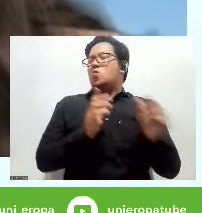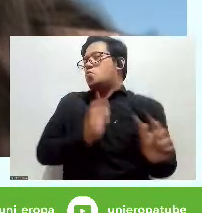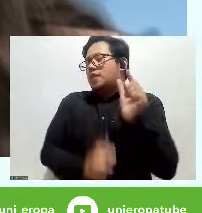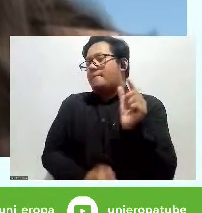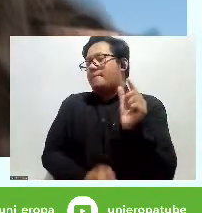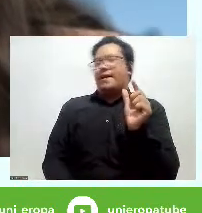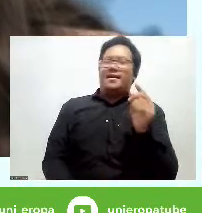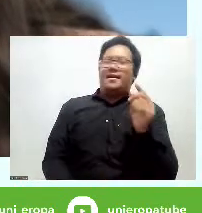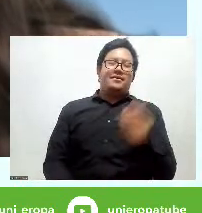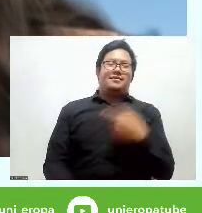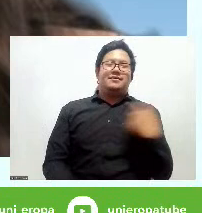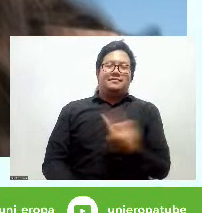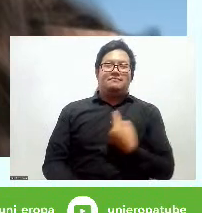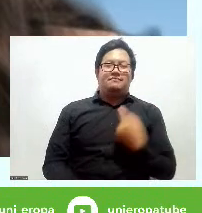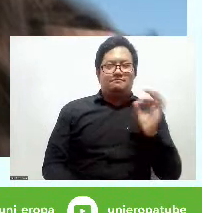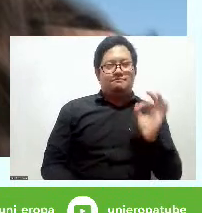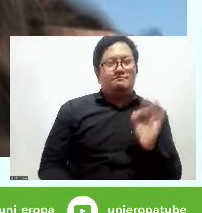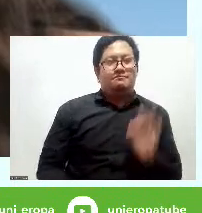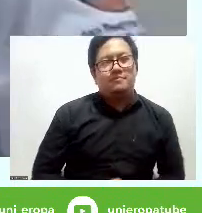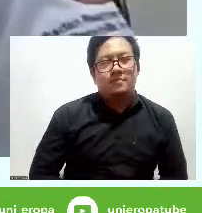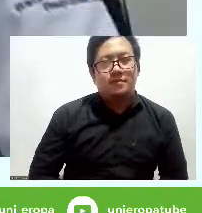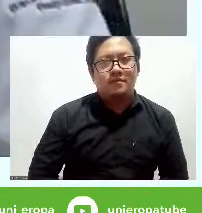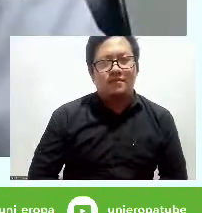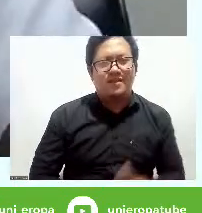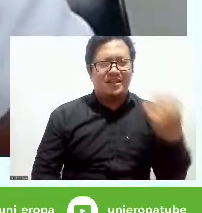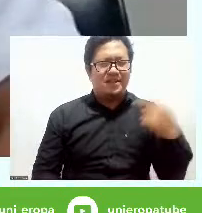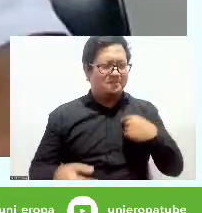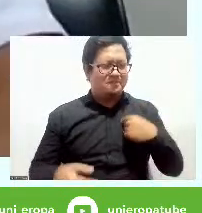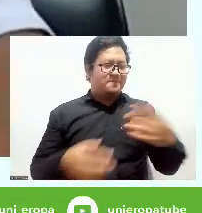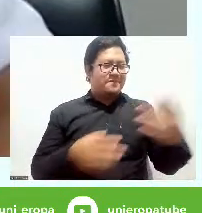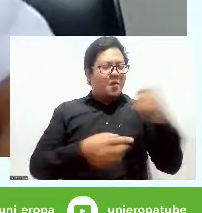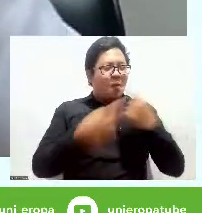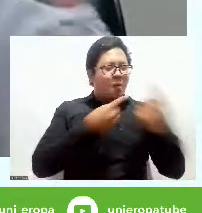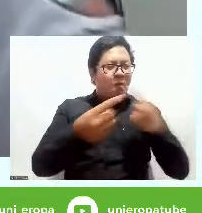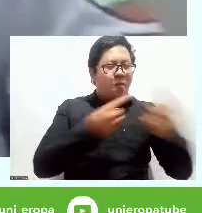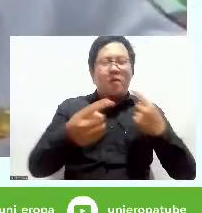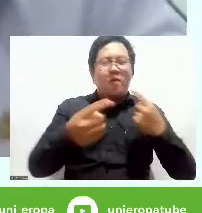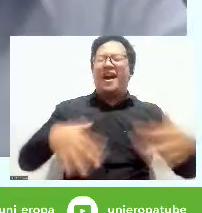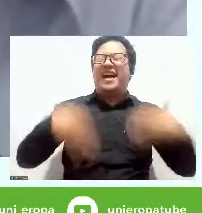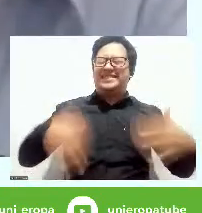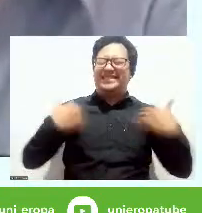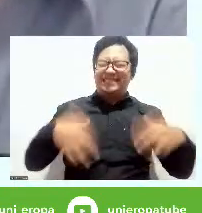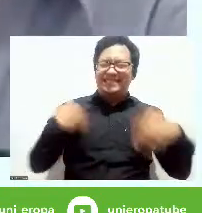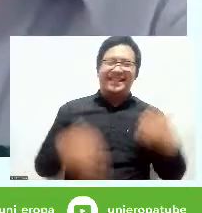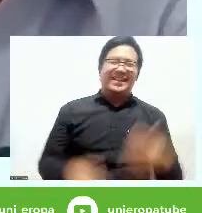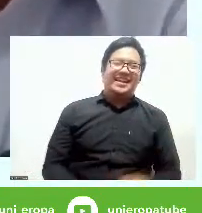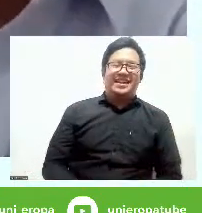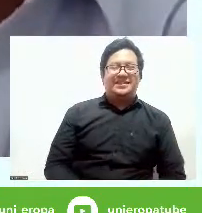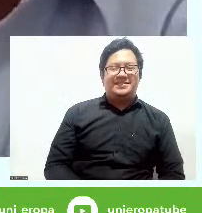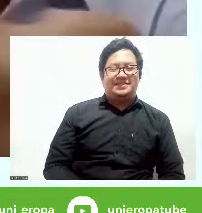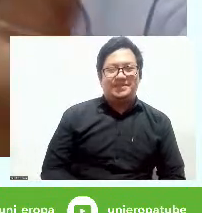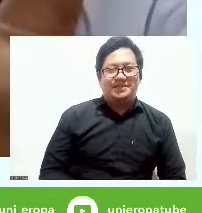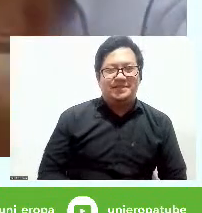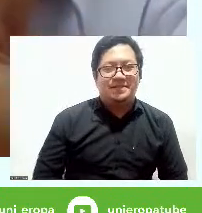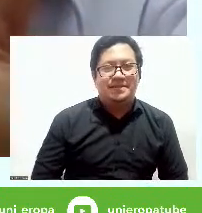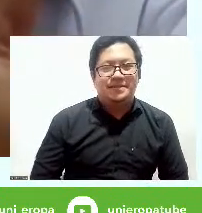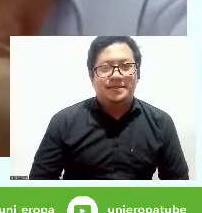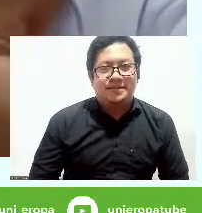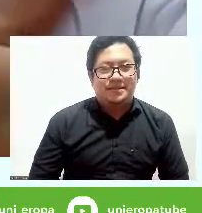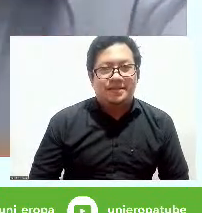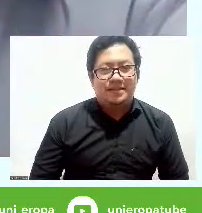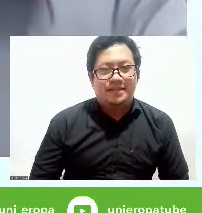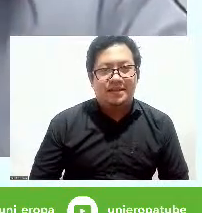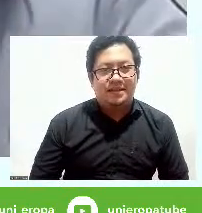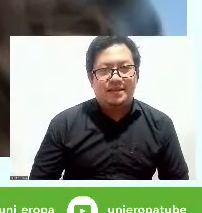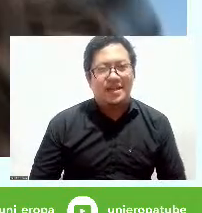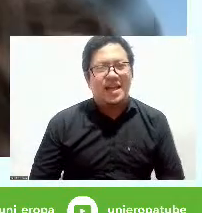padi dingin senyum-senyum dari tadi seneng banget Bagus hehe hehe Ha ha ha sekali